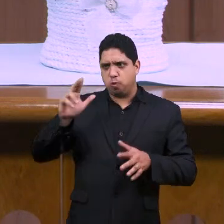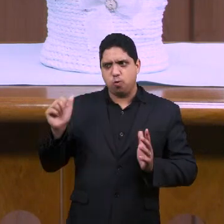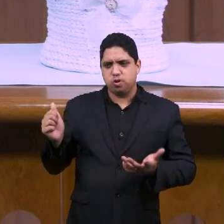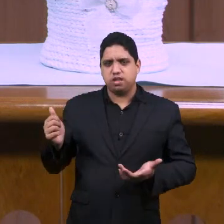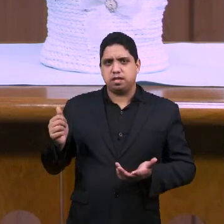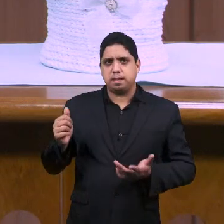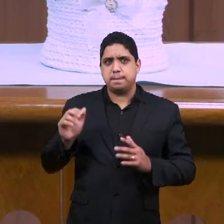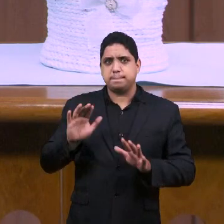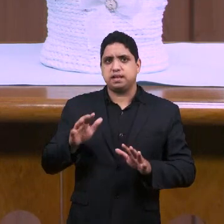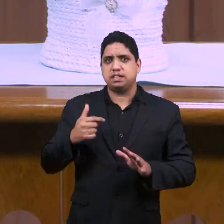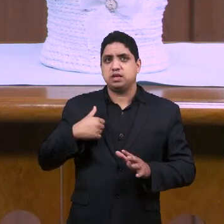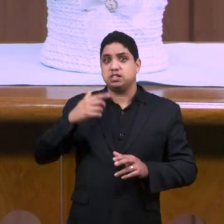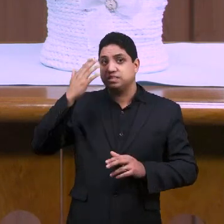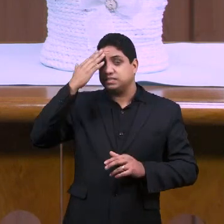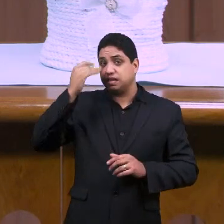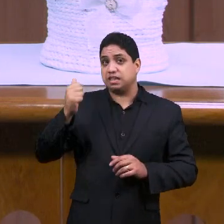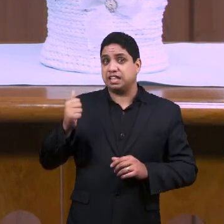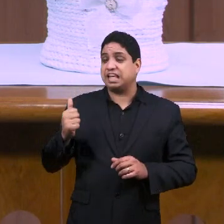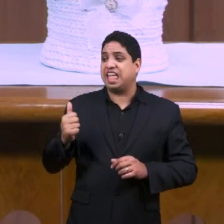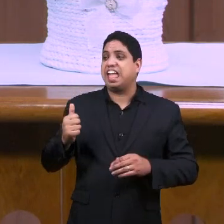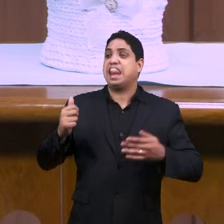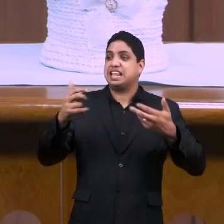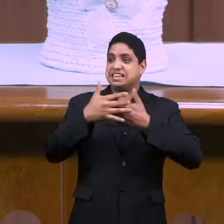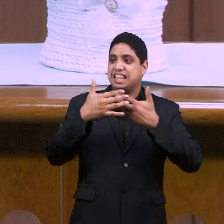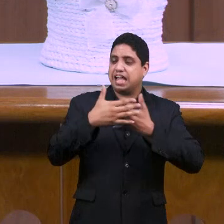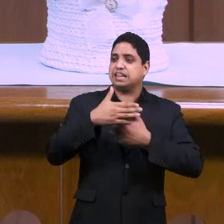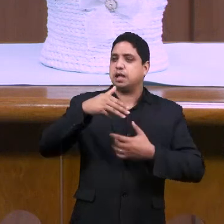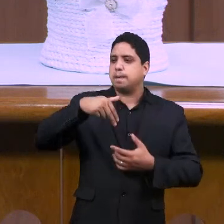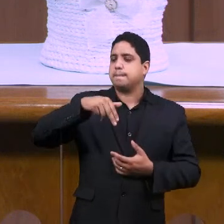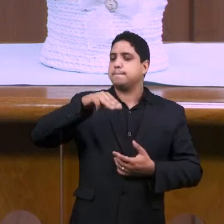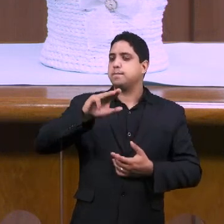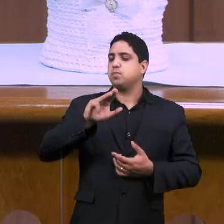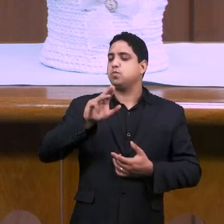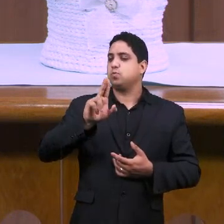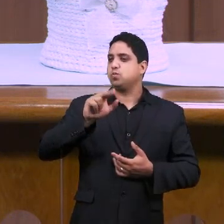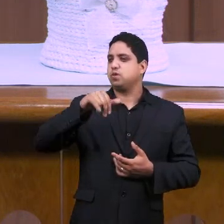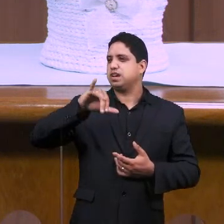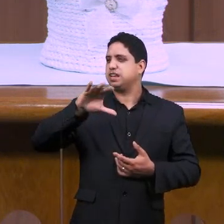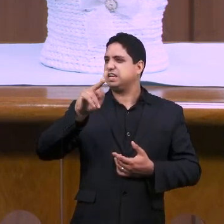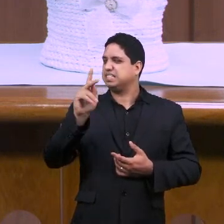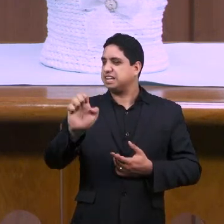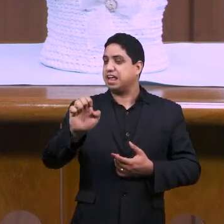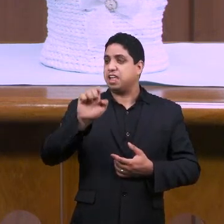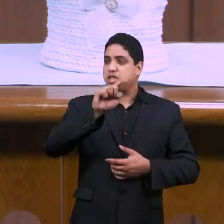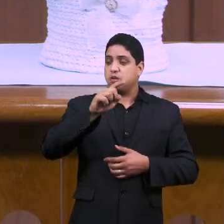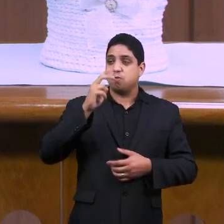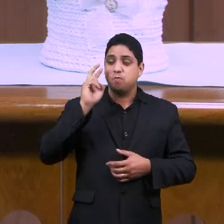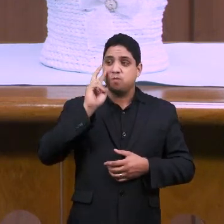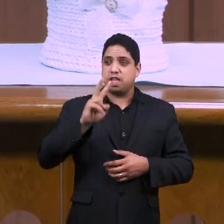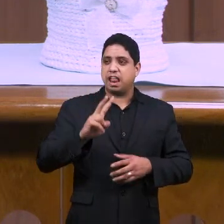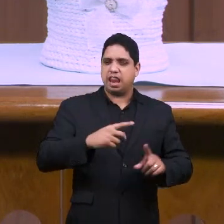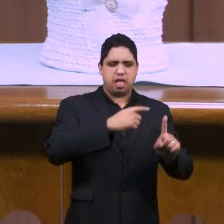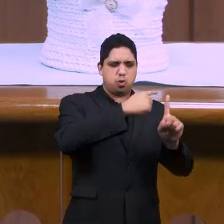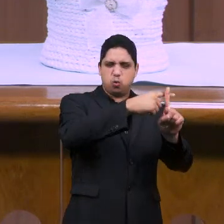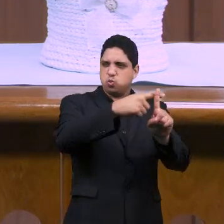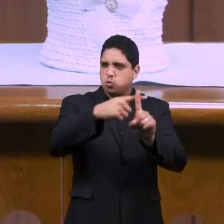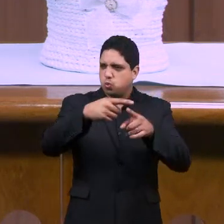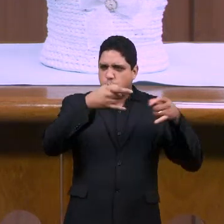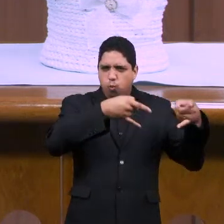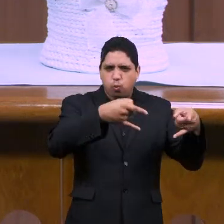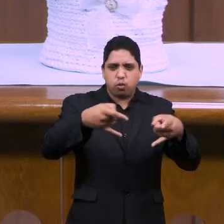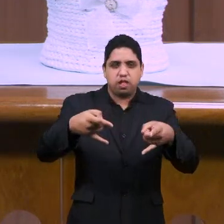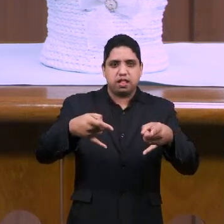je ne suis jamais allé en Allemagne, mais je savais que j'étais dans la ville de Munich. Je voyais un